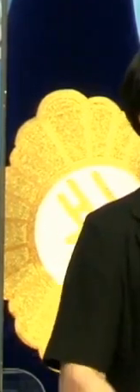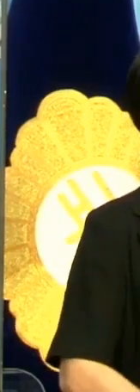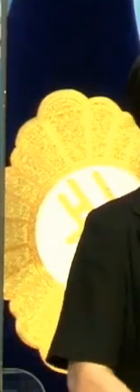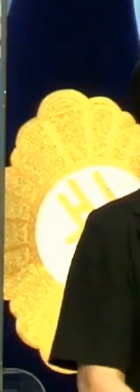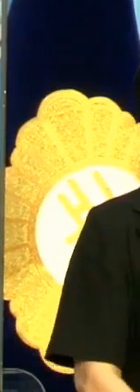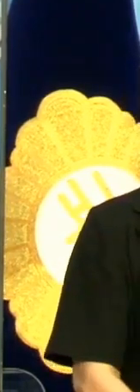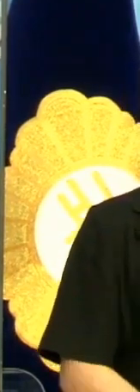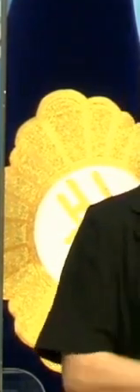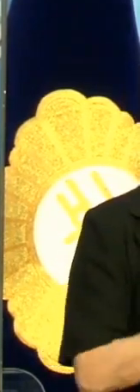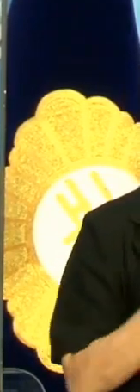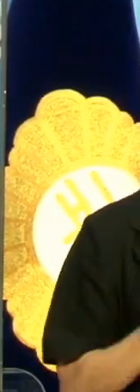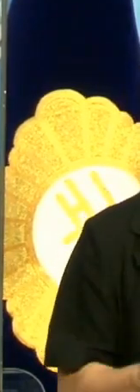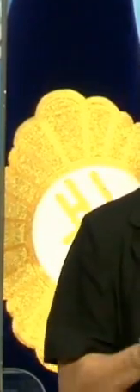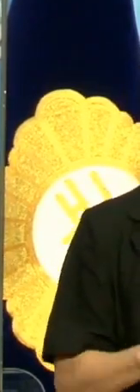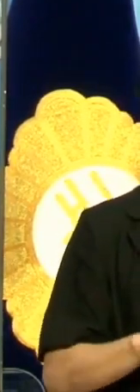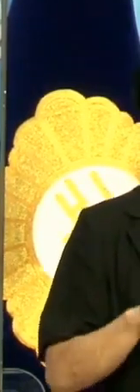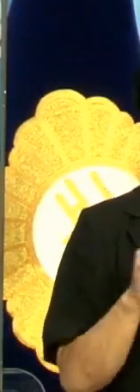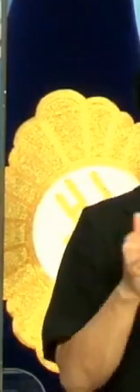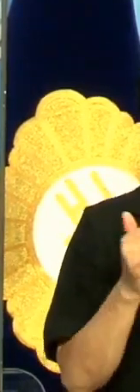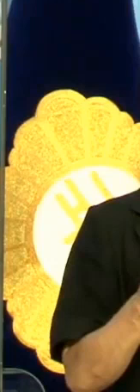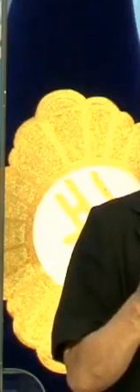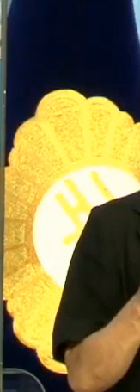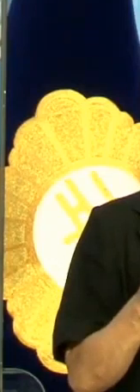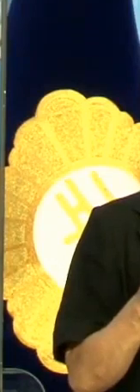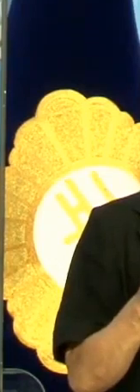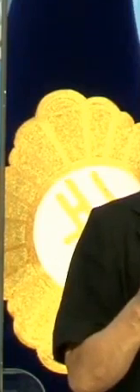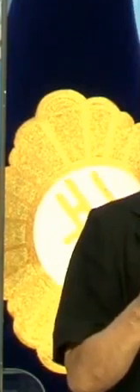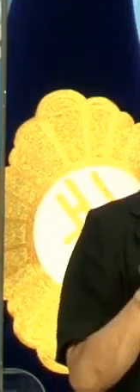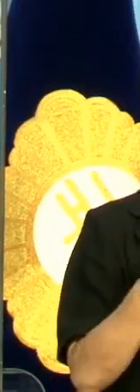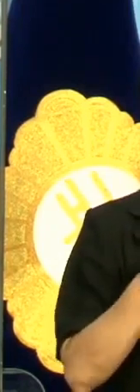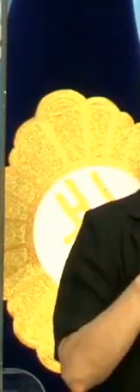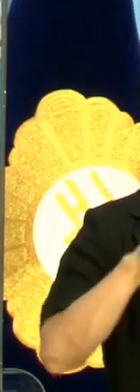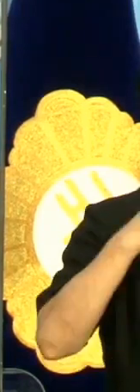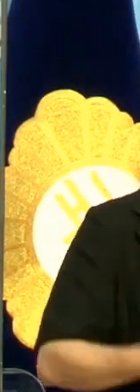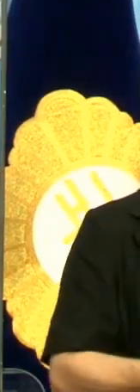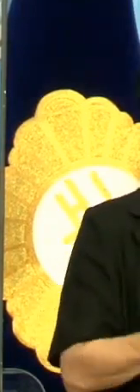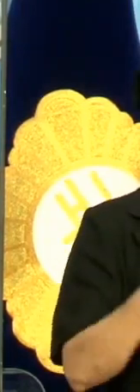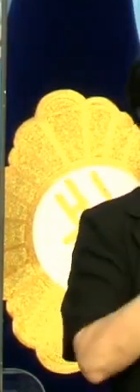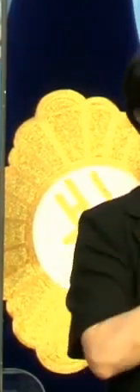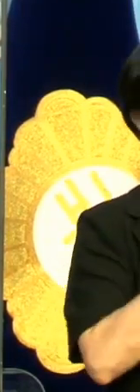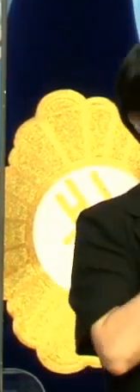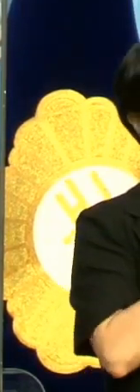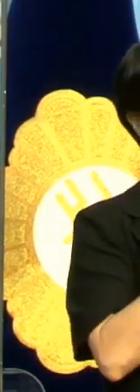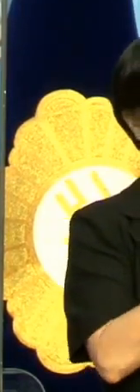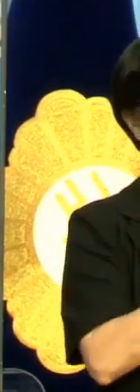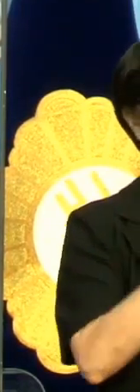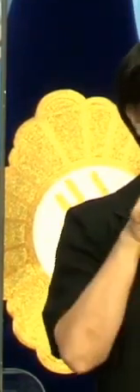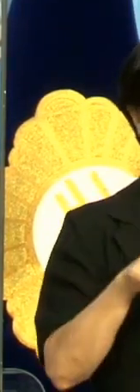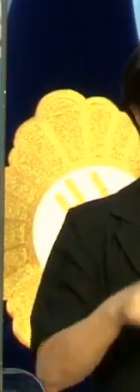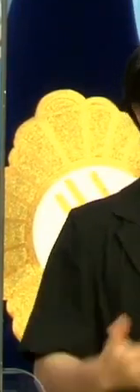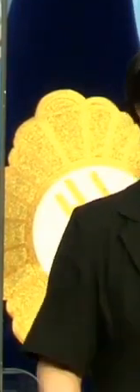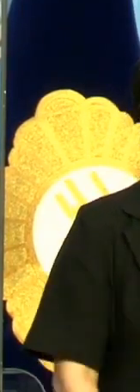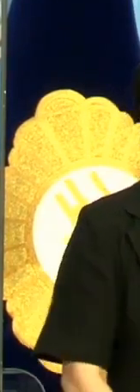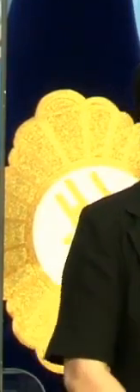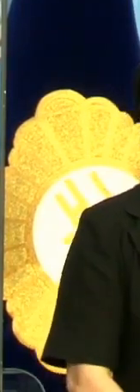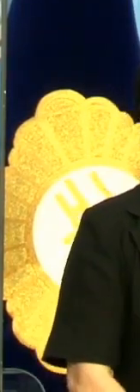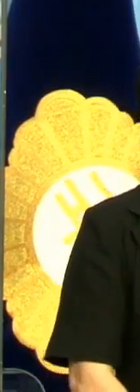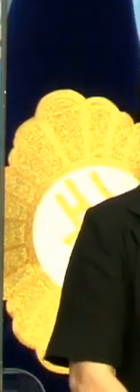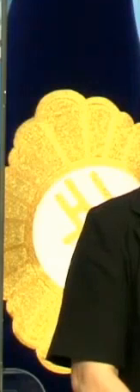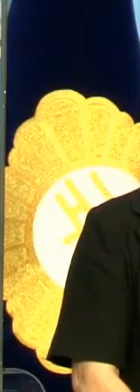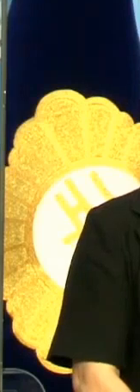4 안녕하십니까 국회 국방 2 아 더불어 민주당 간사 황 의원 입니다